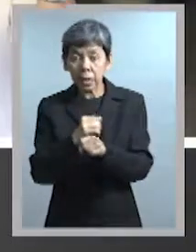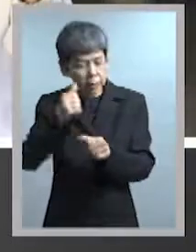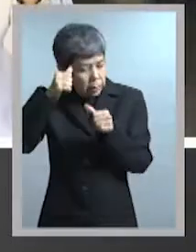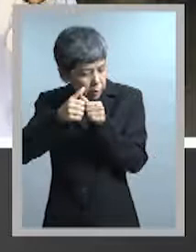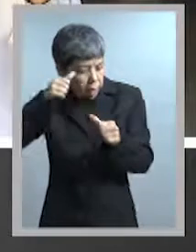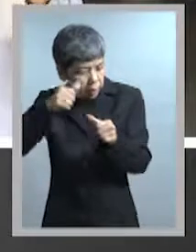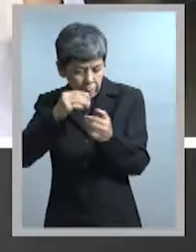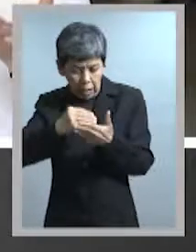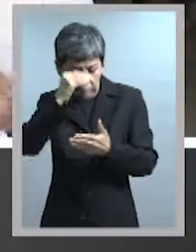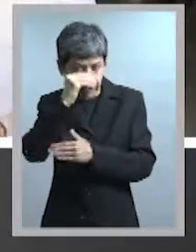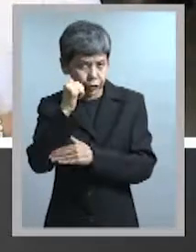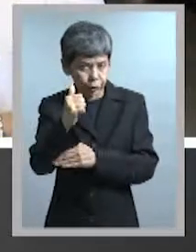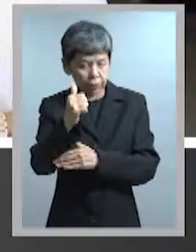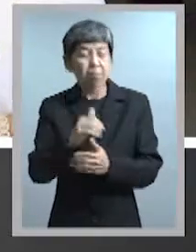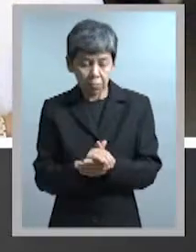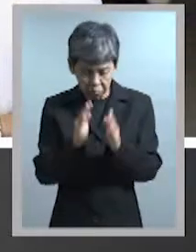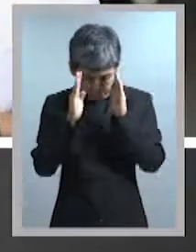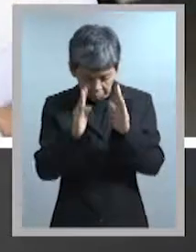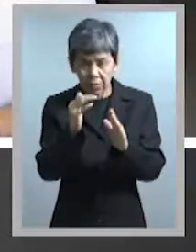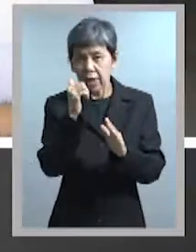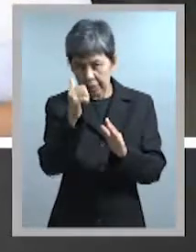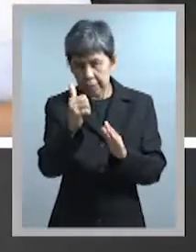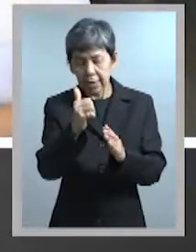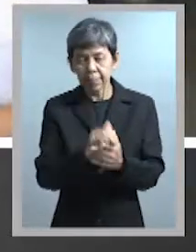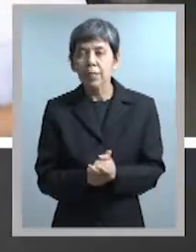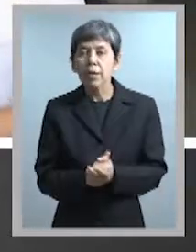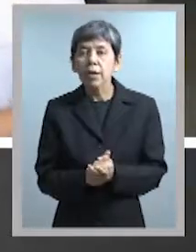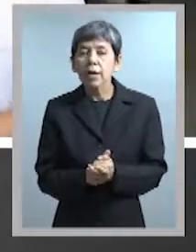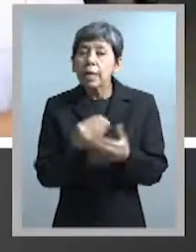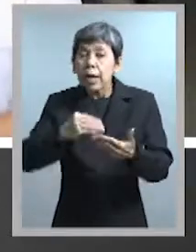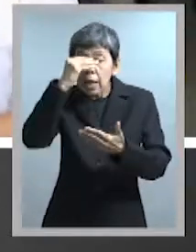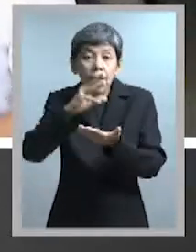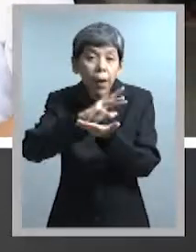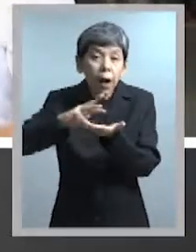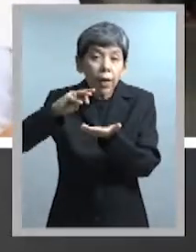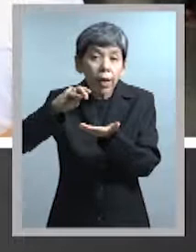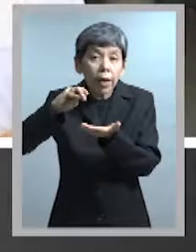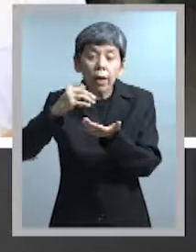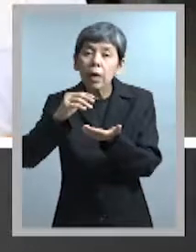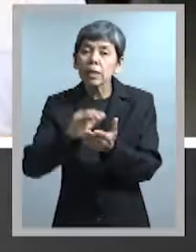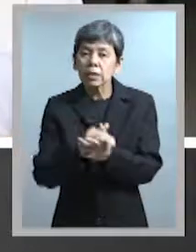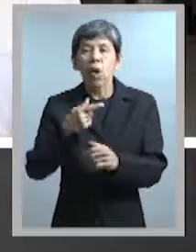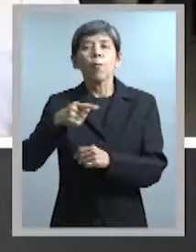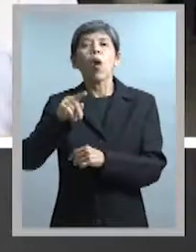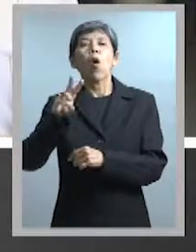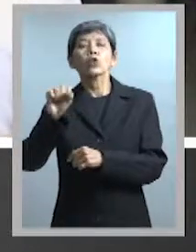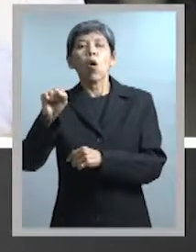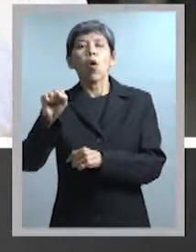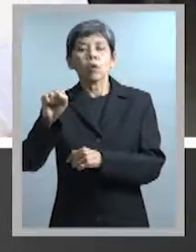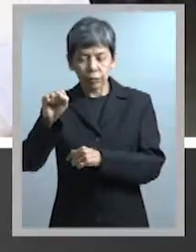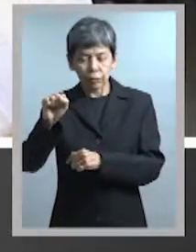การจดจำสมาธิการนั่งเรียนเขาดีขึ้น อ๋อคือตั้งใจเรียนมากขึ้นมีสมาธิมากขึ้นแล้วก็เรียนอยู่ตอนนี้มหาลัยที่ไหนแล้วครับ ตอนนี้ปว